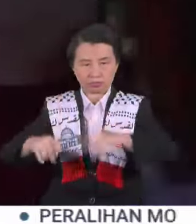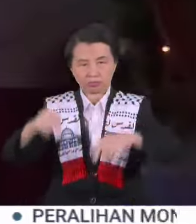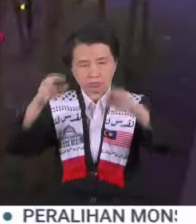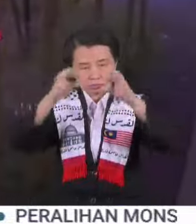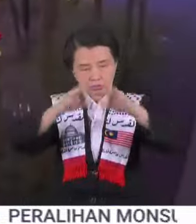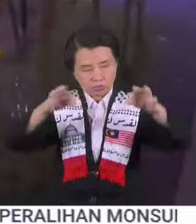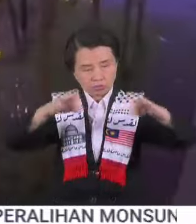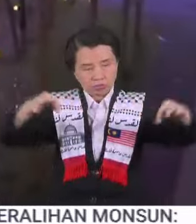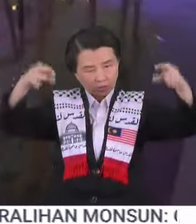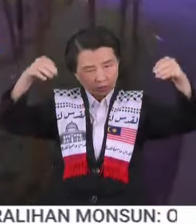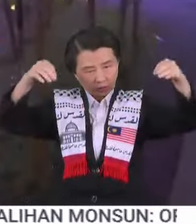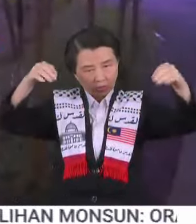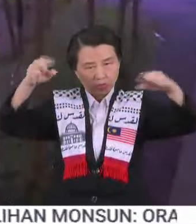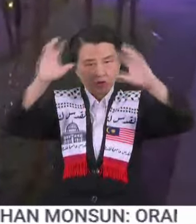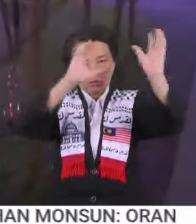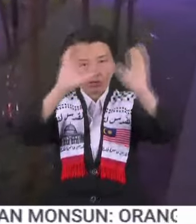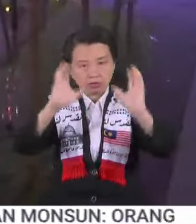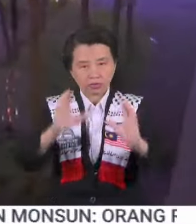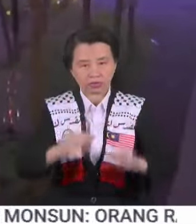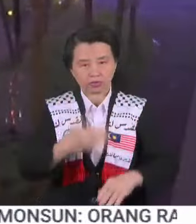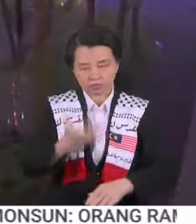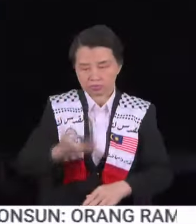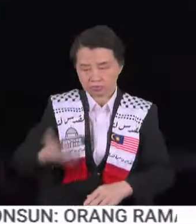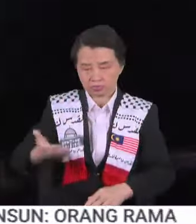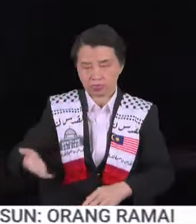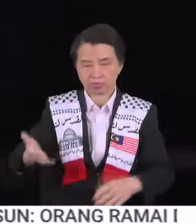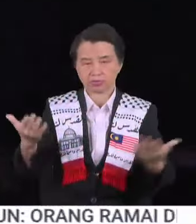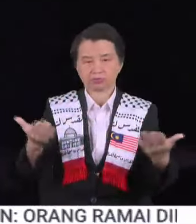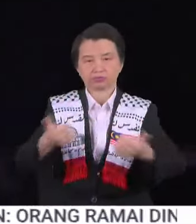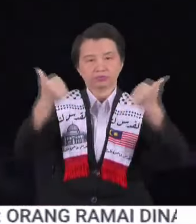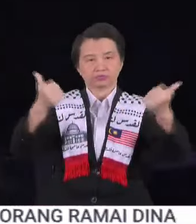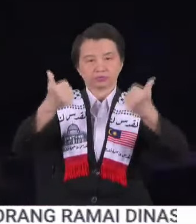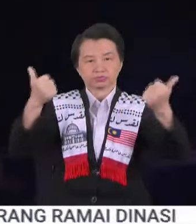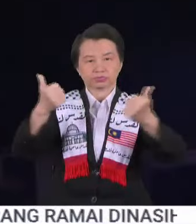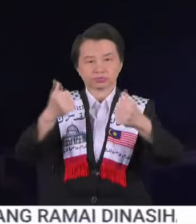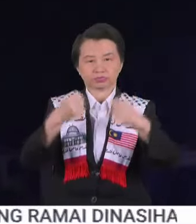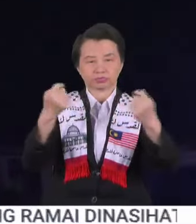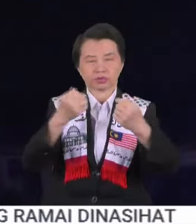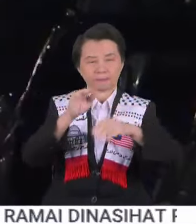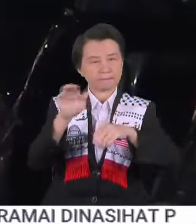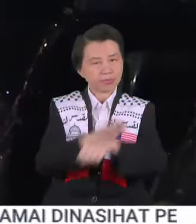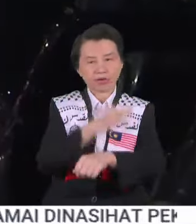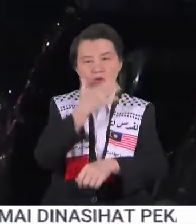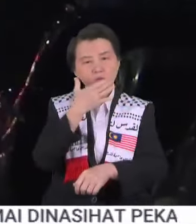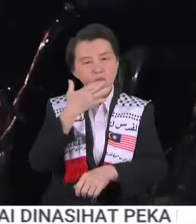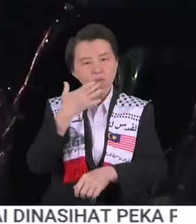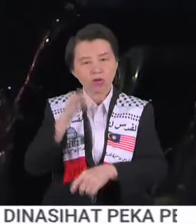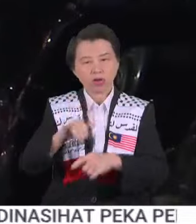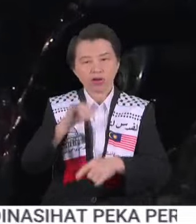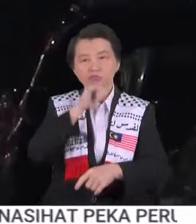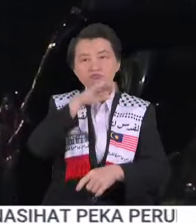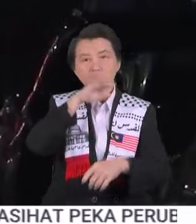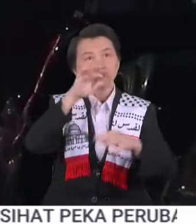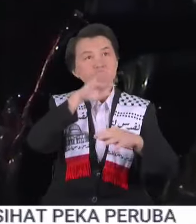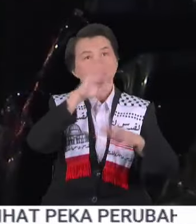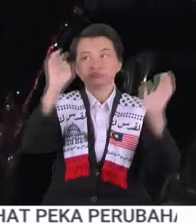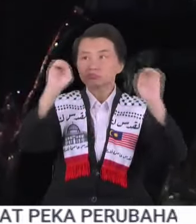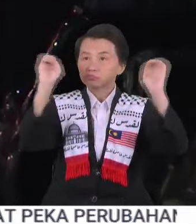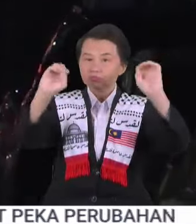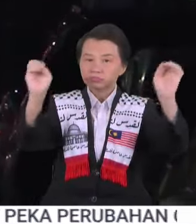hiasan dari segi corak dan material, Aidilfitri disambut lebih berwarna dan kurang pencemaran bahan